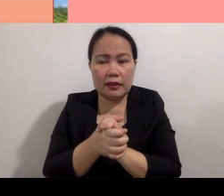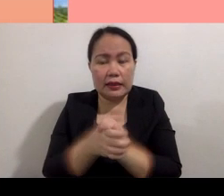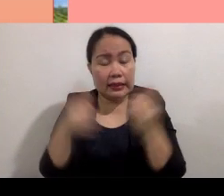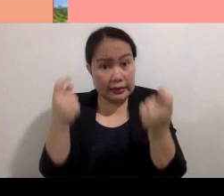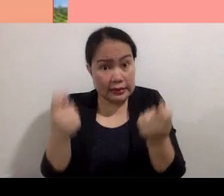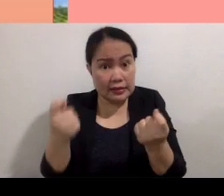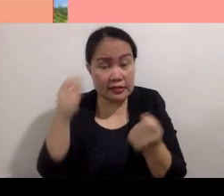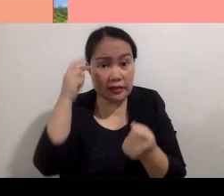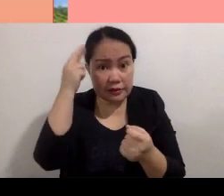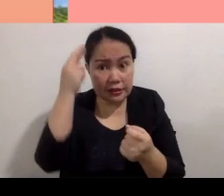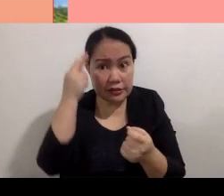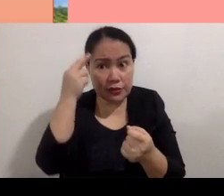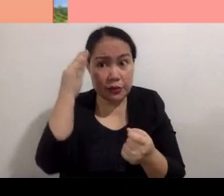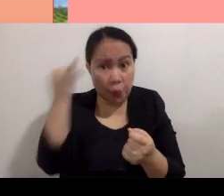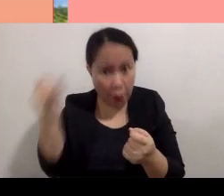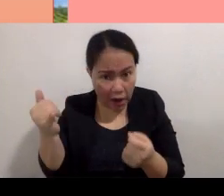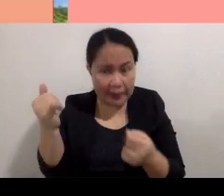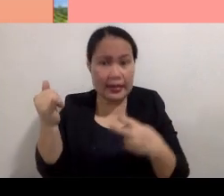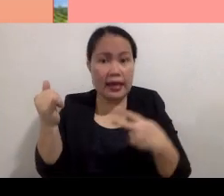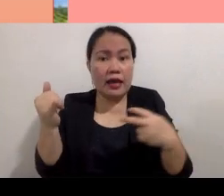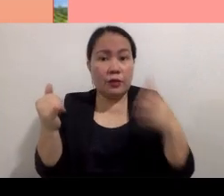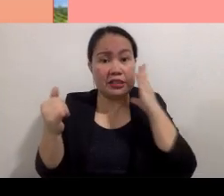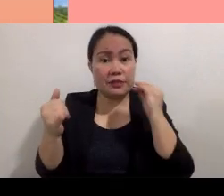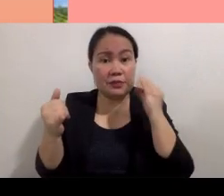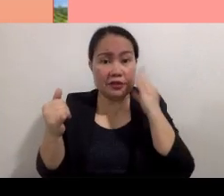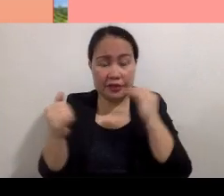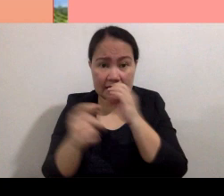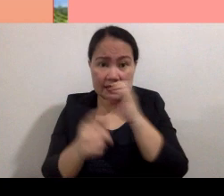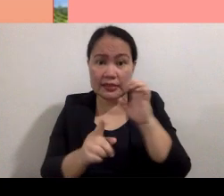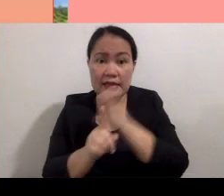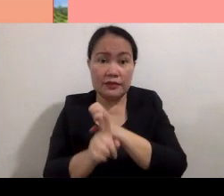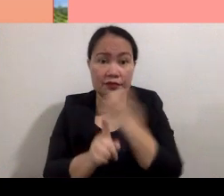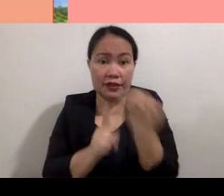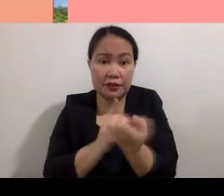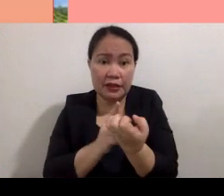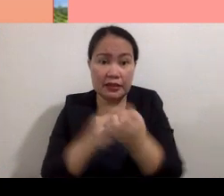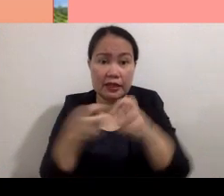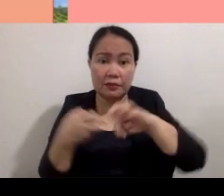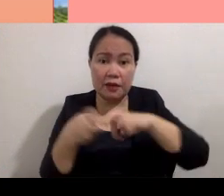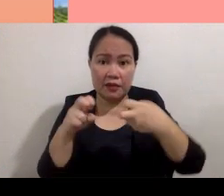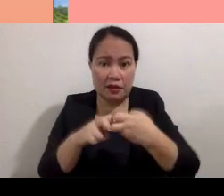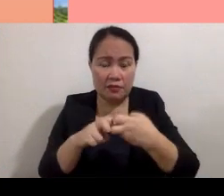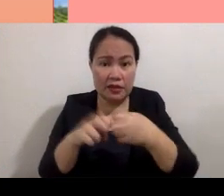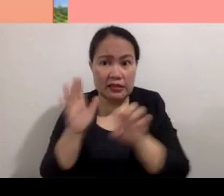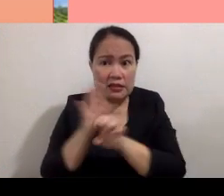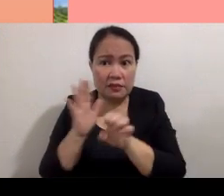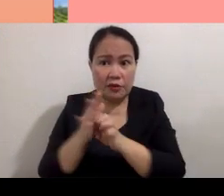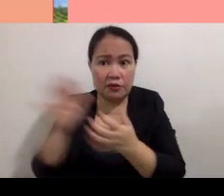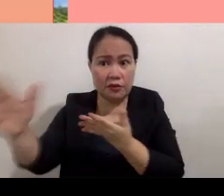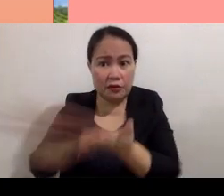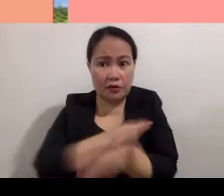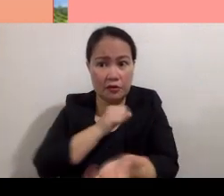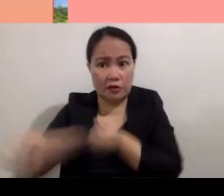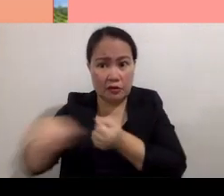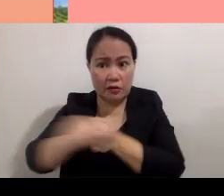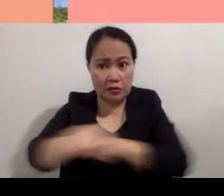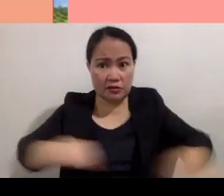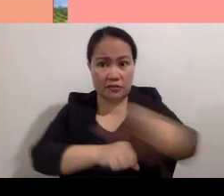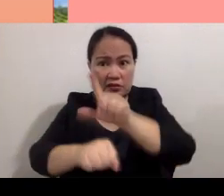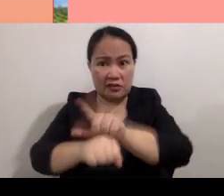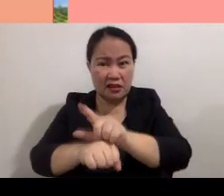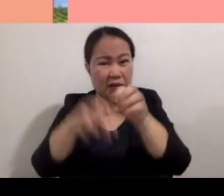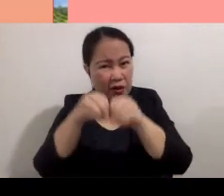At ito ay isa sa mga dahilan kung bakit nagkakaroon ng mga suliraning pangkapaligiran, kagaya ng pagkasira ng